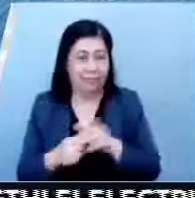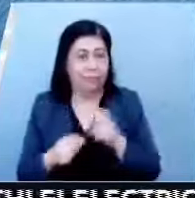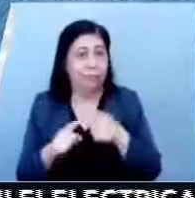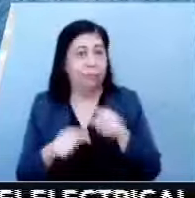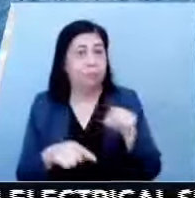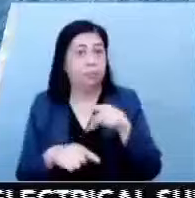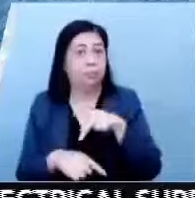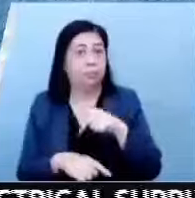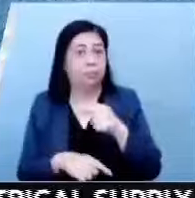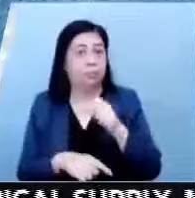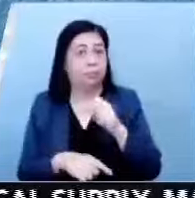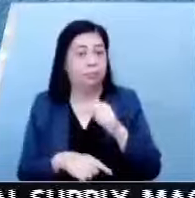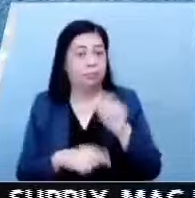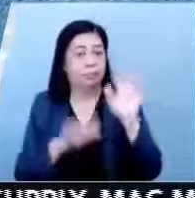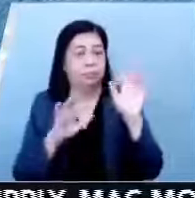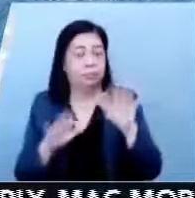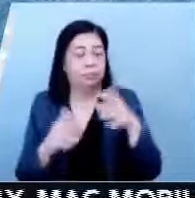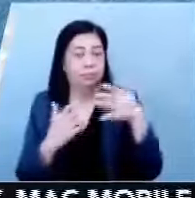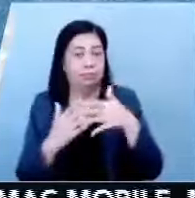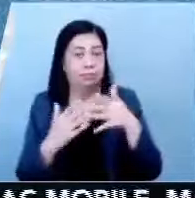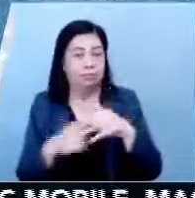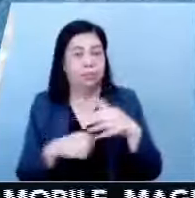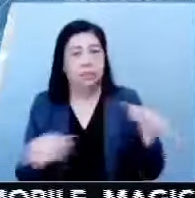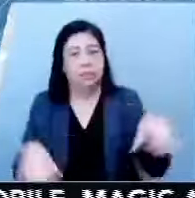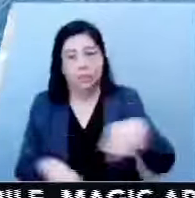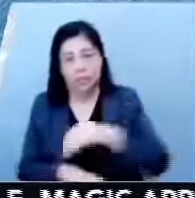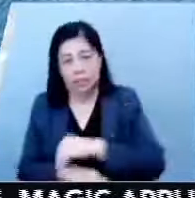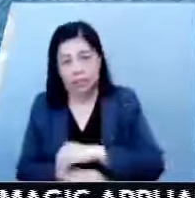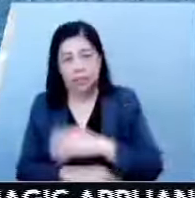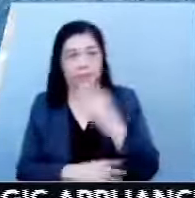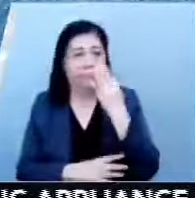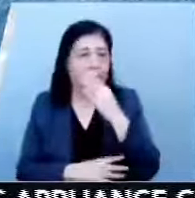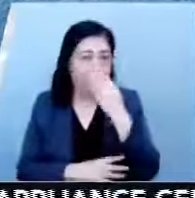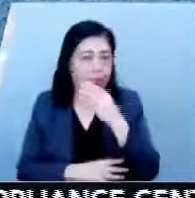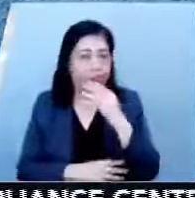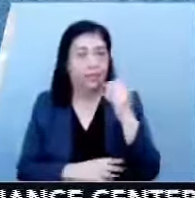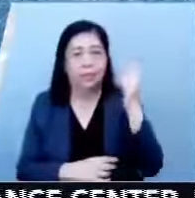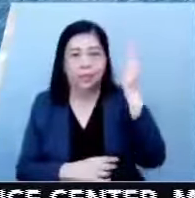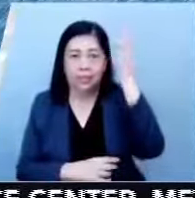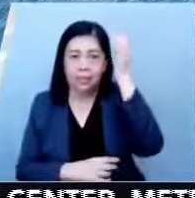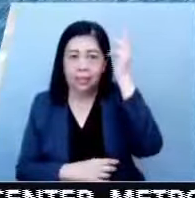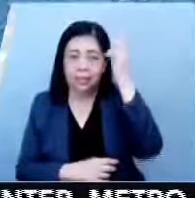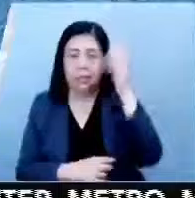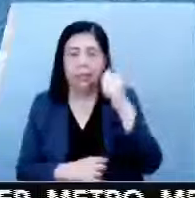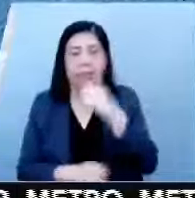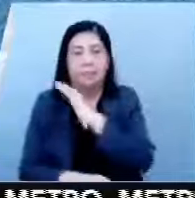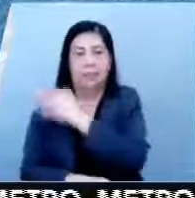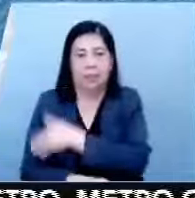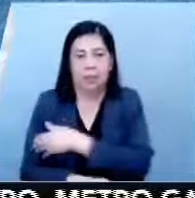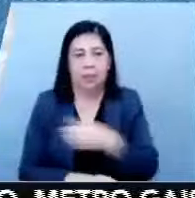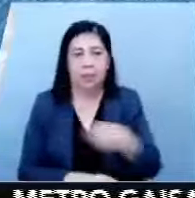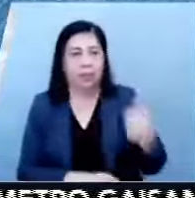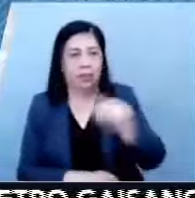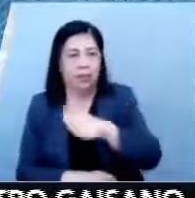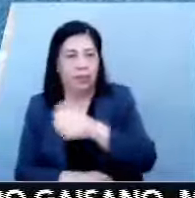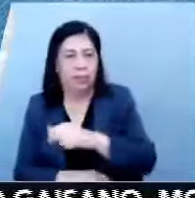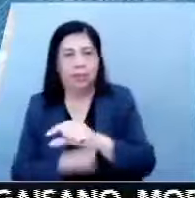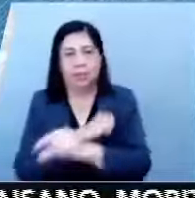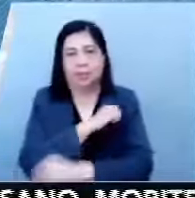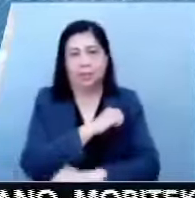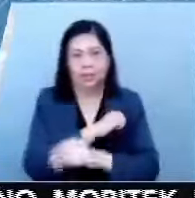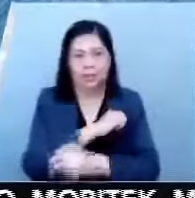PAGASA, nagpapaulan yan sa Cagayan Valley, Bicol Region, Kalinga, Apayao, Aurora, Quezon at Metro